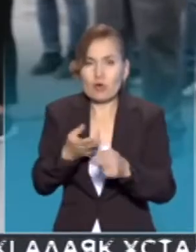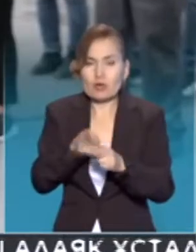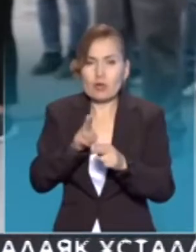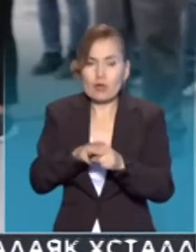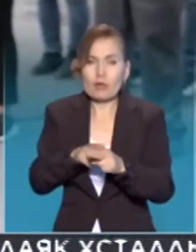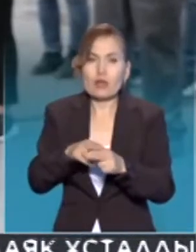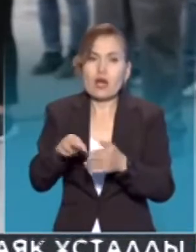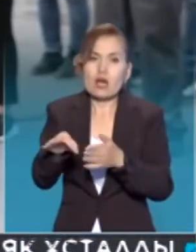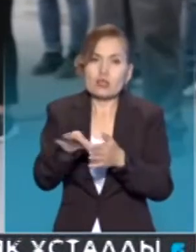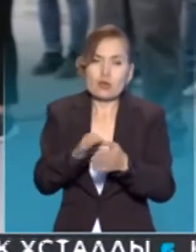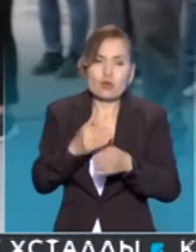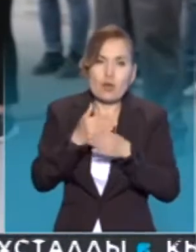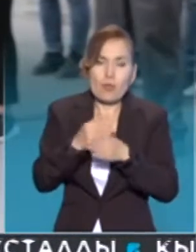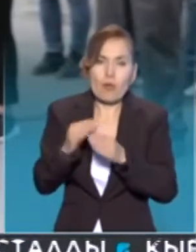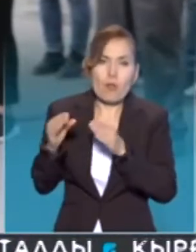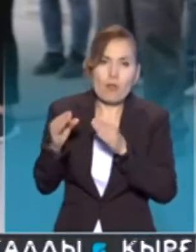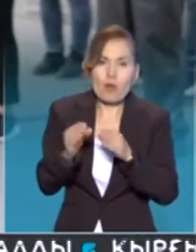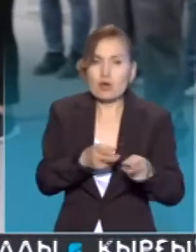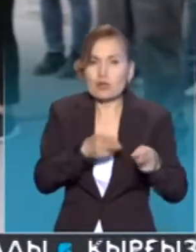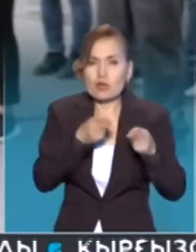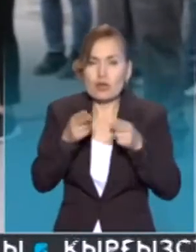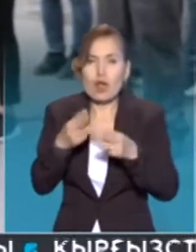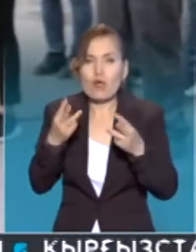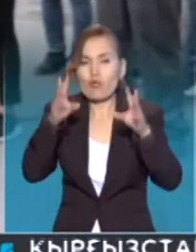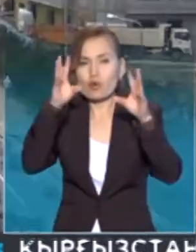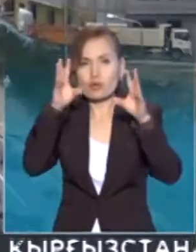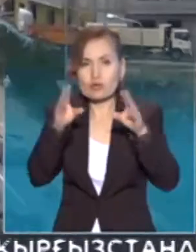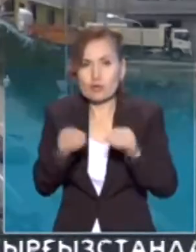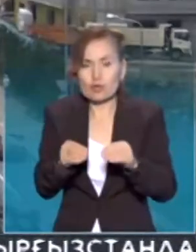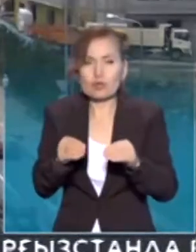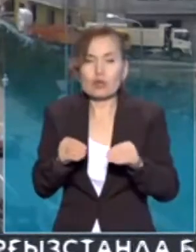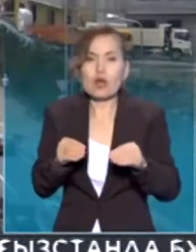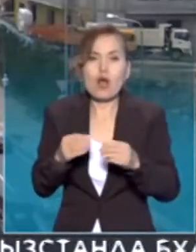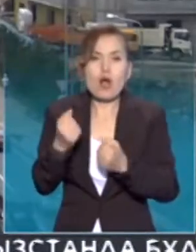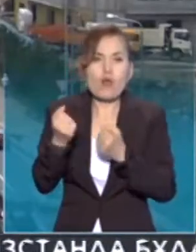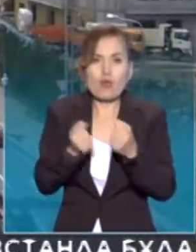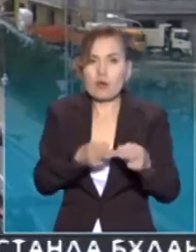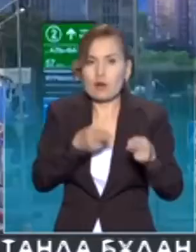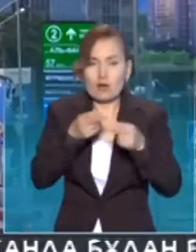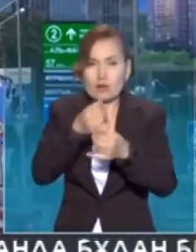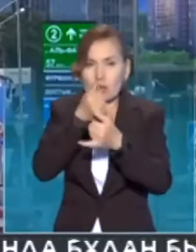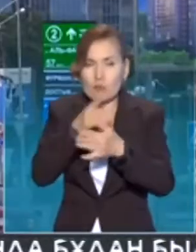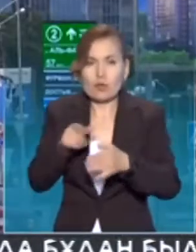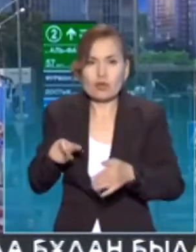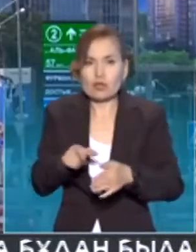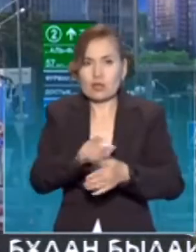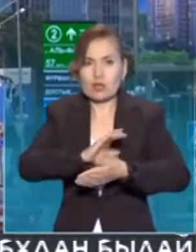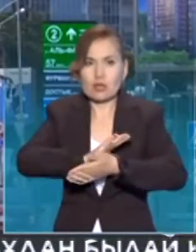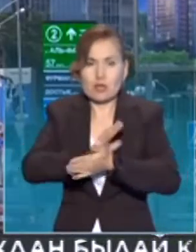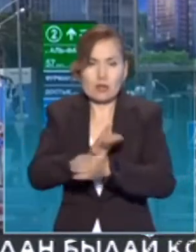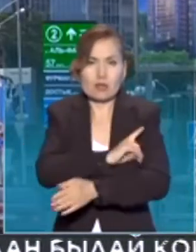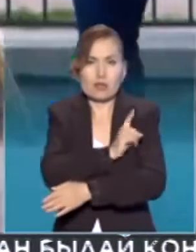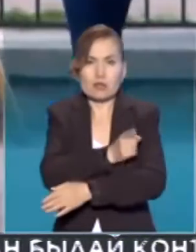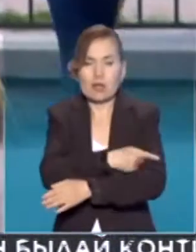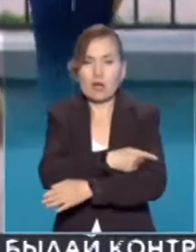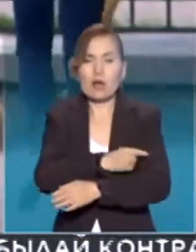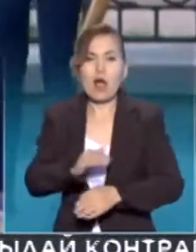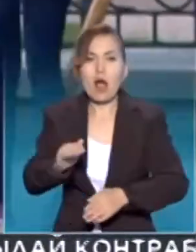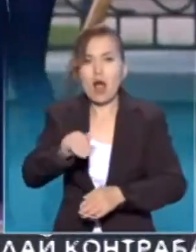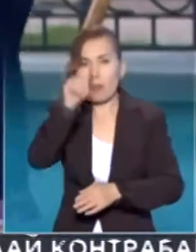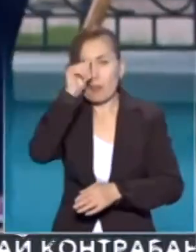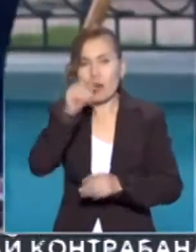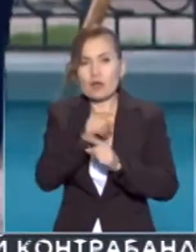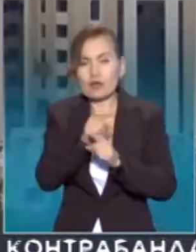жедел жәрдем, өрт сөндіру қызметінің көлік бері қарай кіре алмайды. Жалпы Алматыда заңсыз салынып жатқан ғимараттар аз емес. Ақпан айында қала